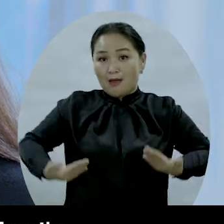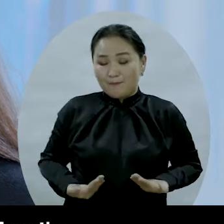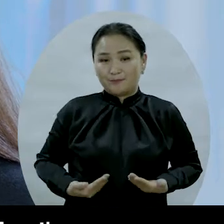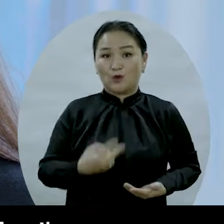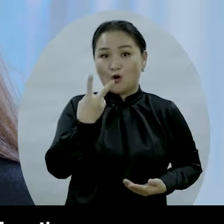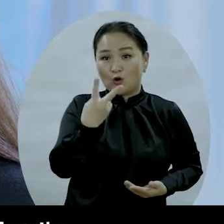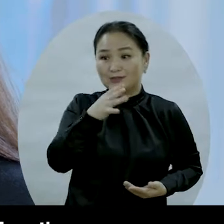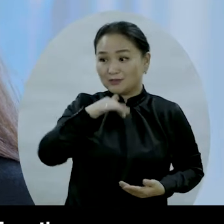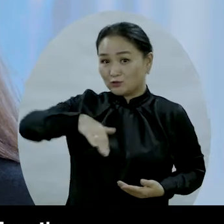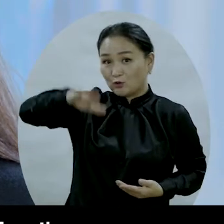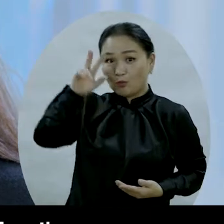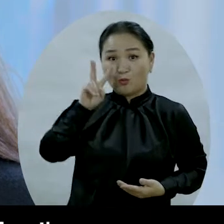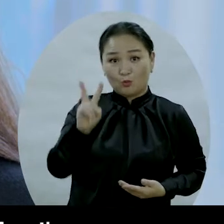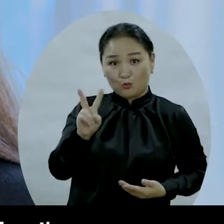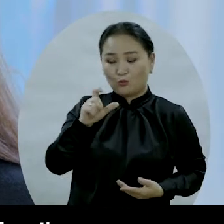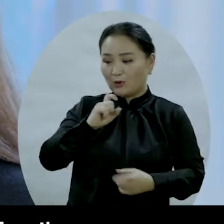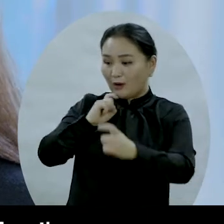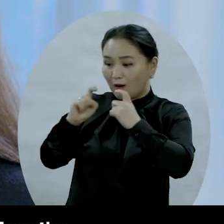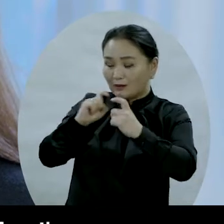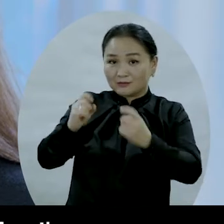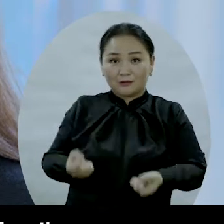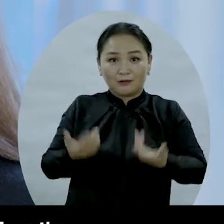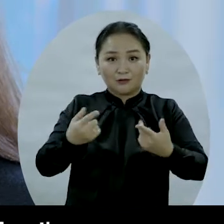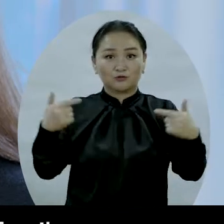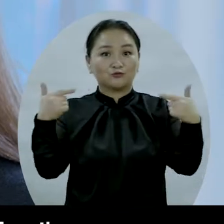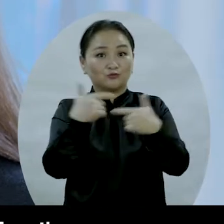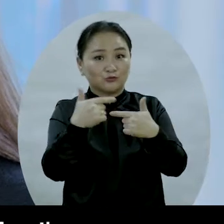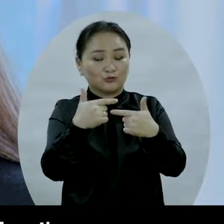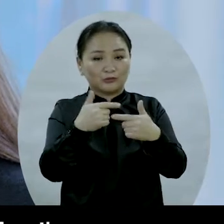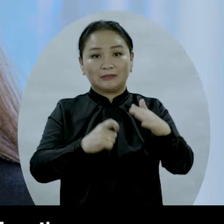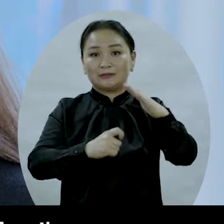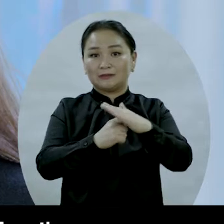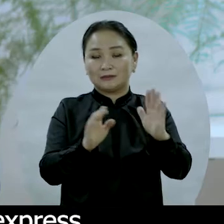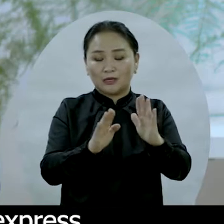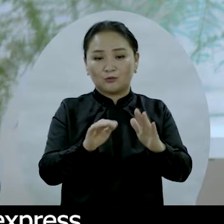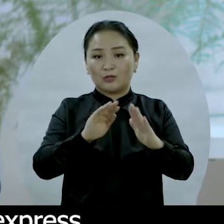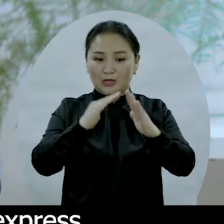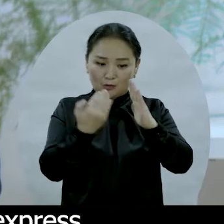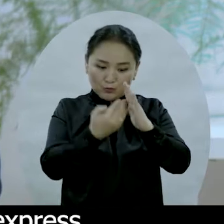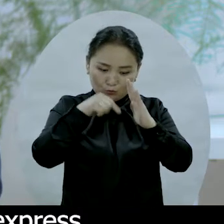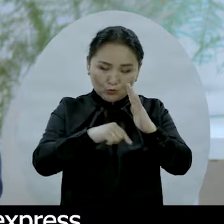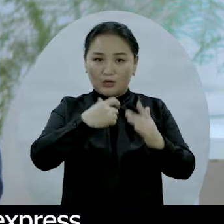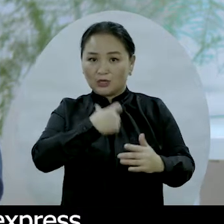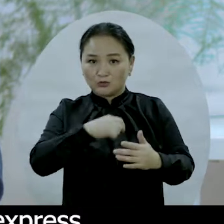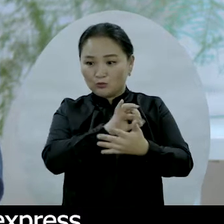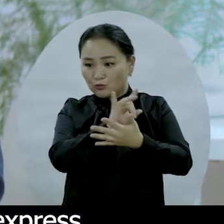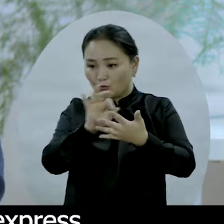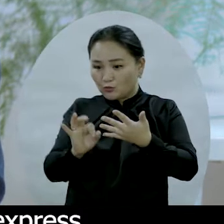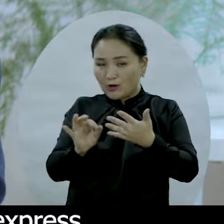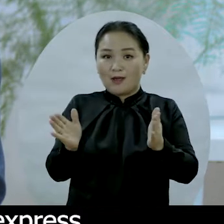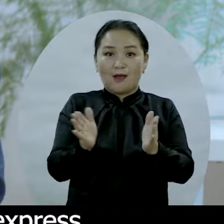байгаа хоёр насанд хүрсэн хүний харилцаанд гарч байгаа зөрчлөөр хязгаарлагдахгүй тухайн гэр бүлд байгаа гишүүн